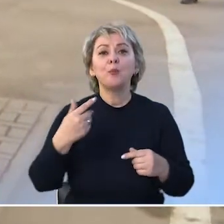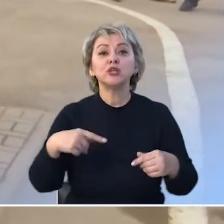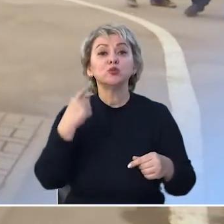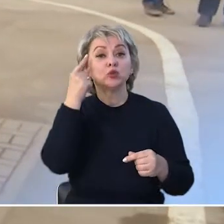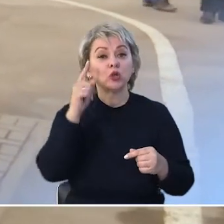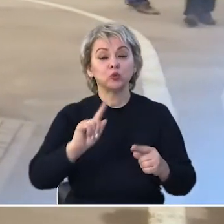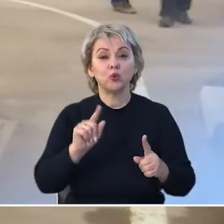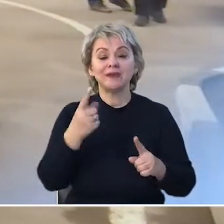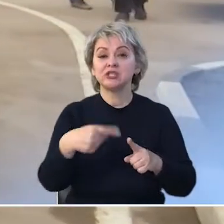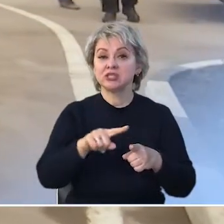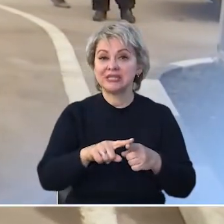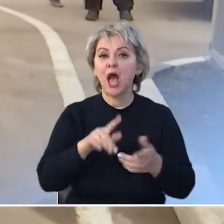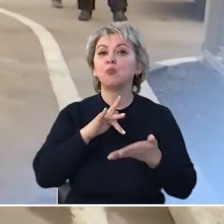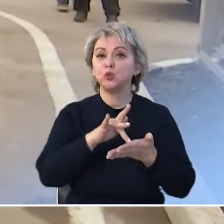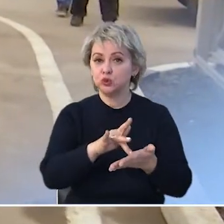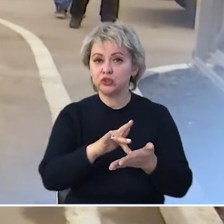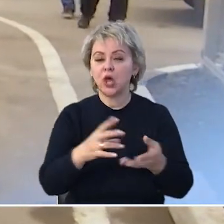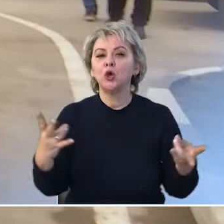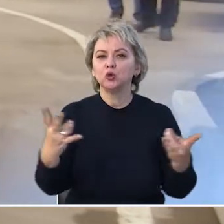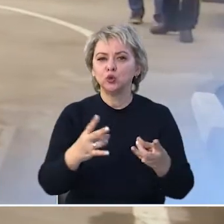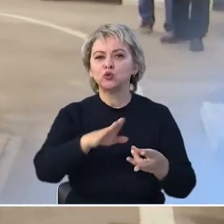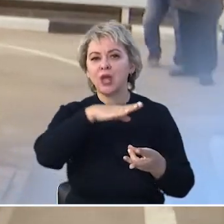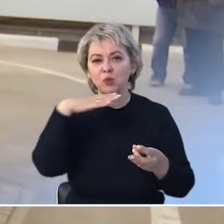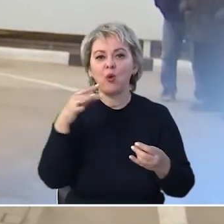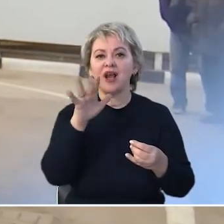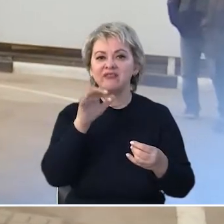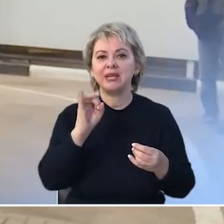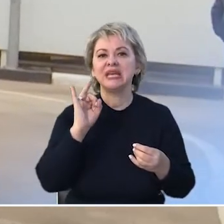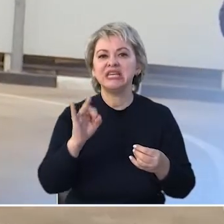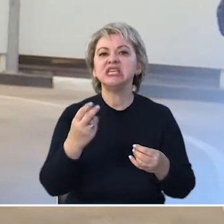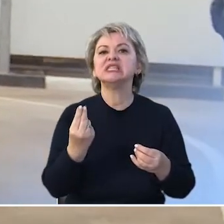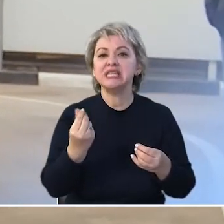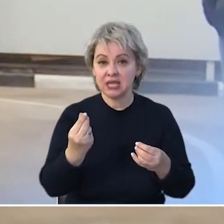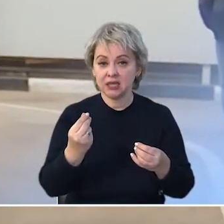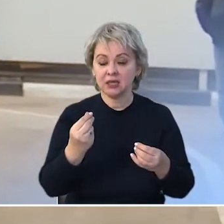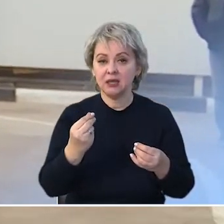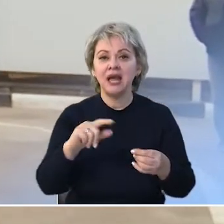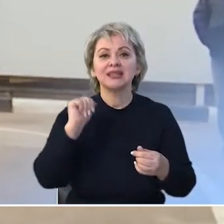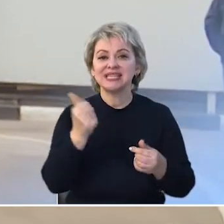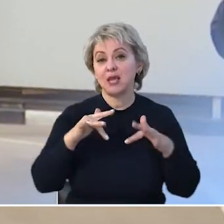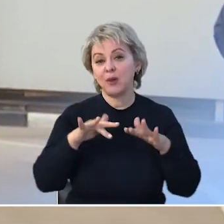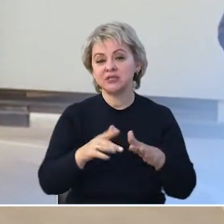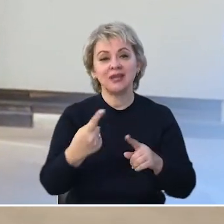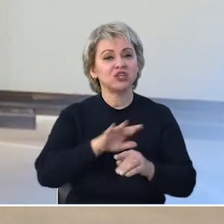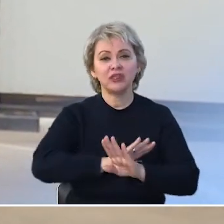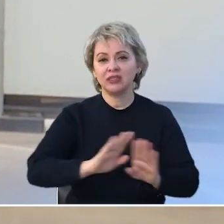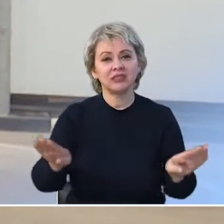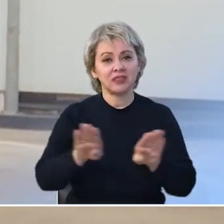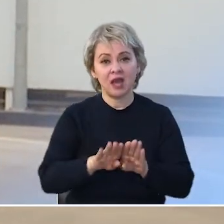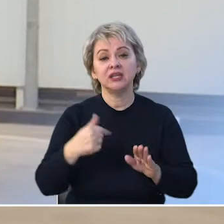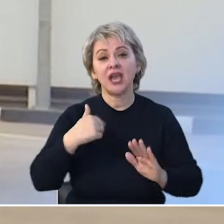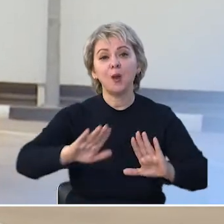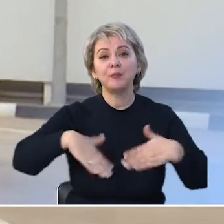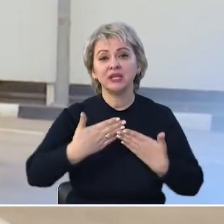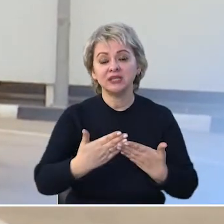Мы почему-то думаем, что для путешествий нужно много времени и денег. На самом деле это не так.